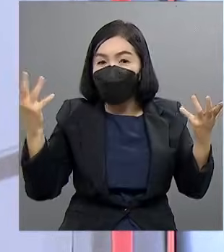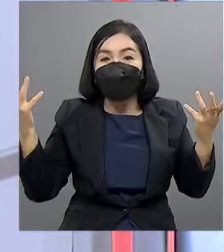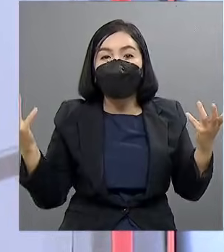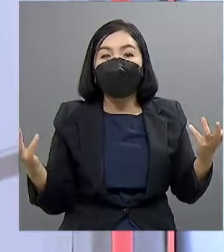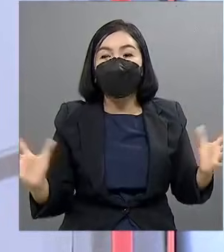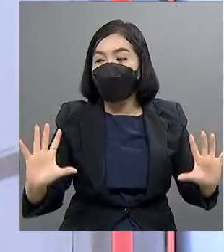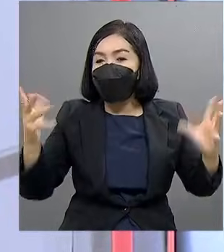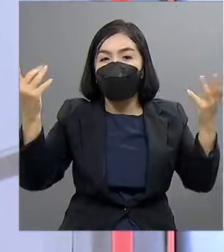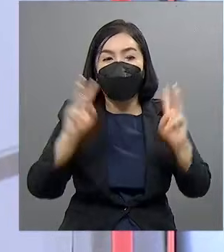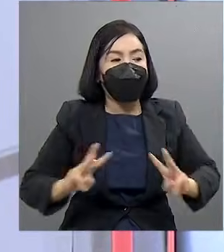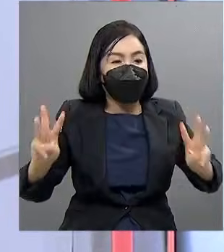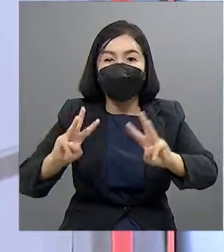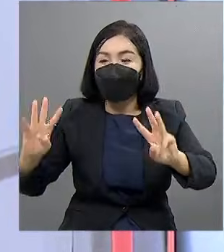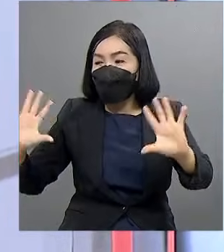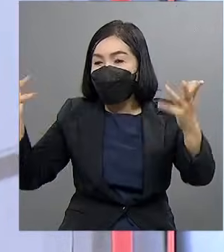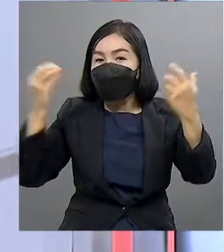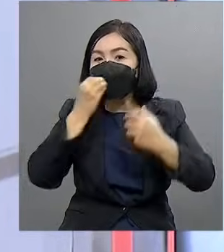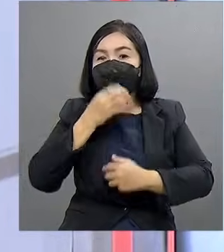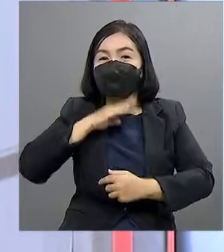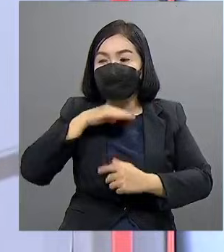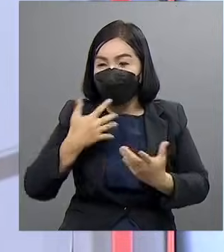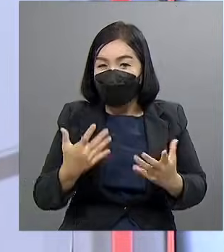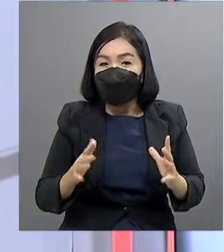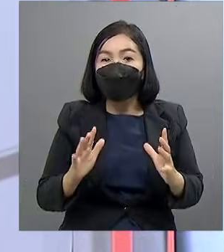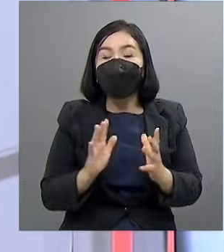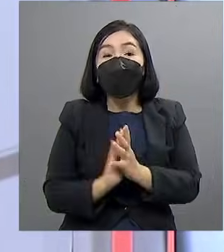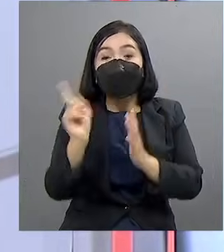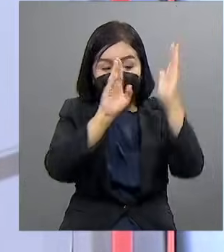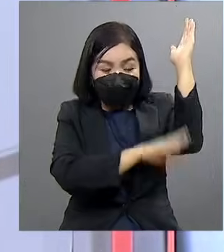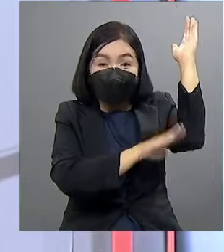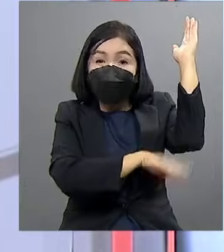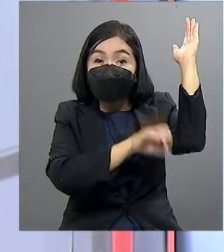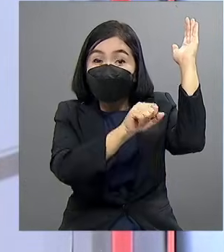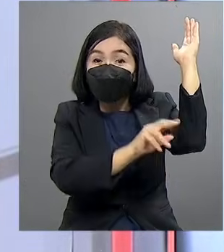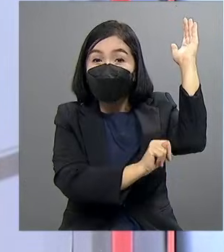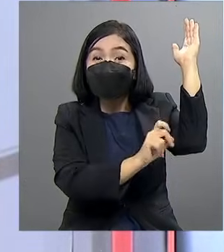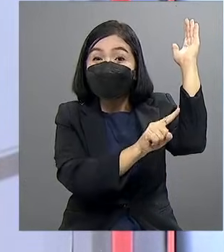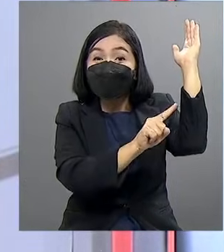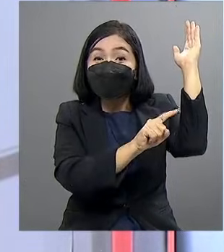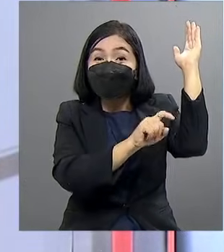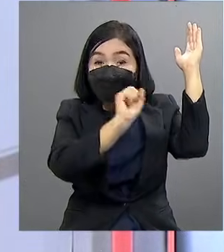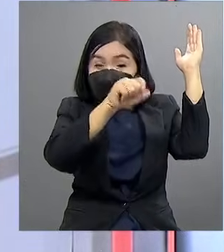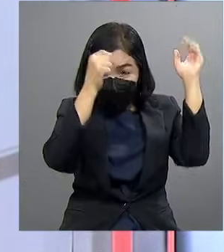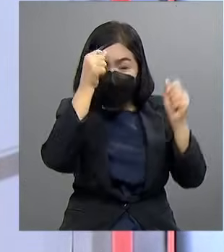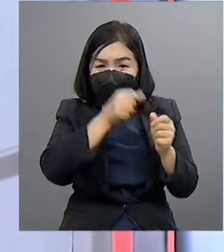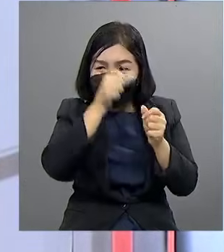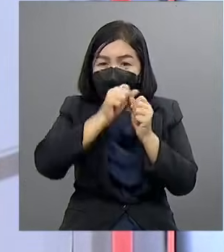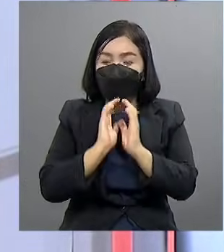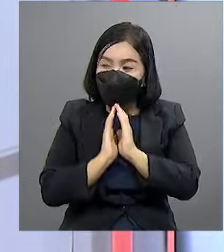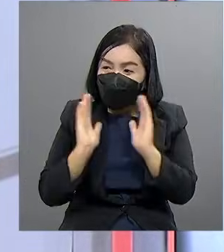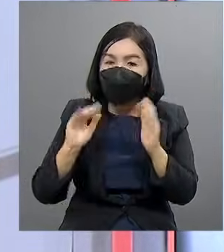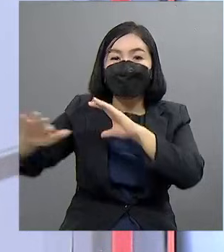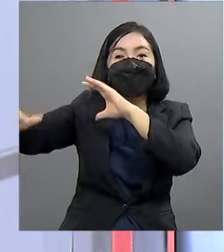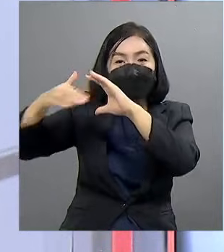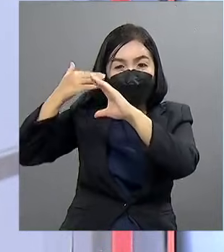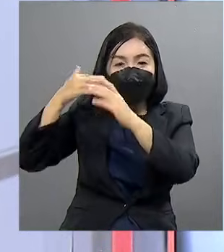มงานจัดแจงเรียบร้อยนะครับ น่าจะมาจากภาคใต้มาจากนครศรีธรรมราชถ้าจำไม่ผิดนะฮะขอบคุณทุกข้อความที่เราได้อ่านแ